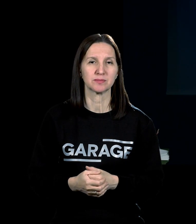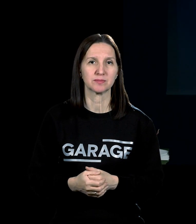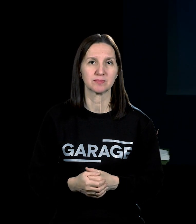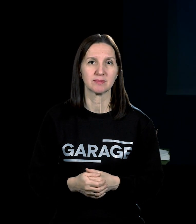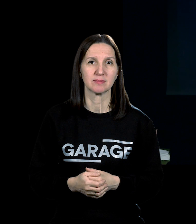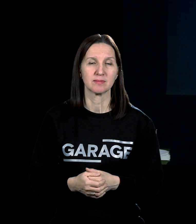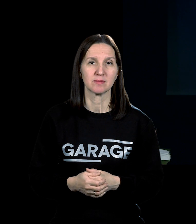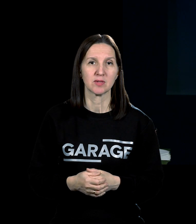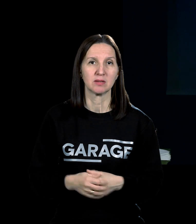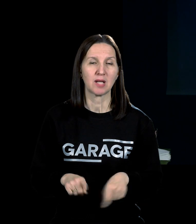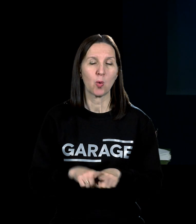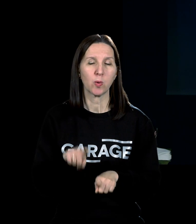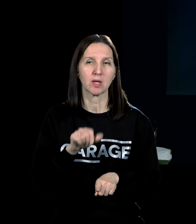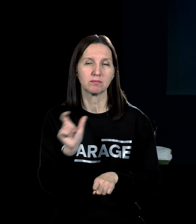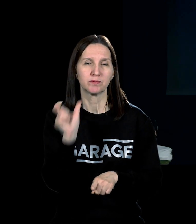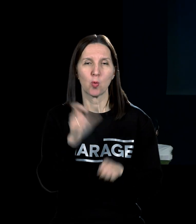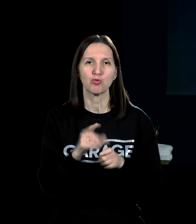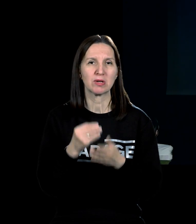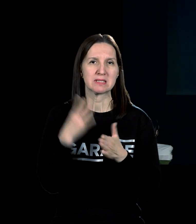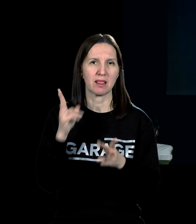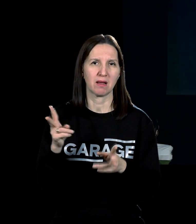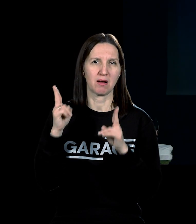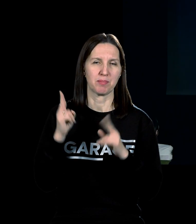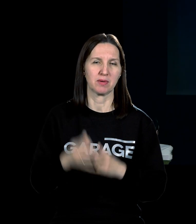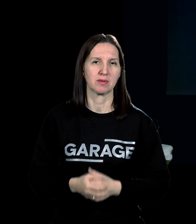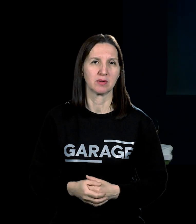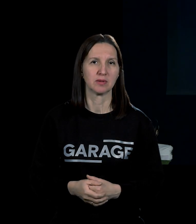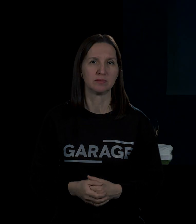Такой совершенно самоценный, как бы, клип.